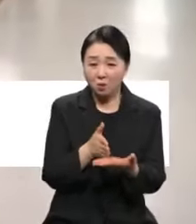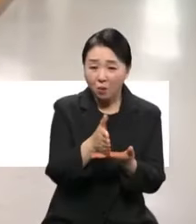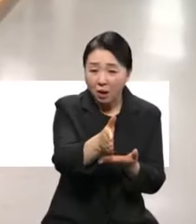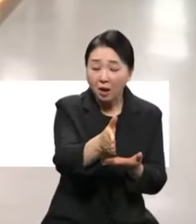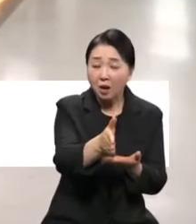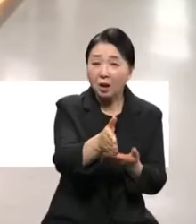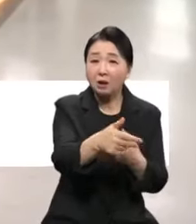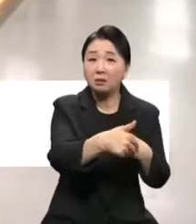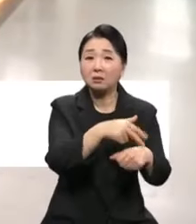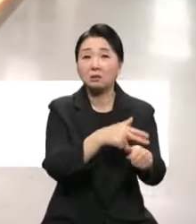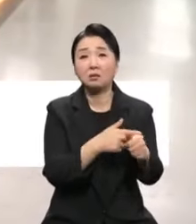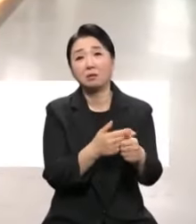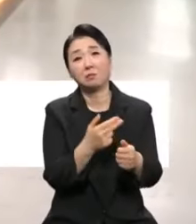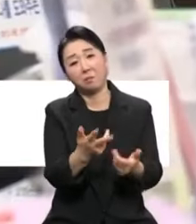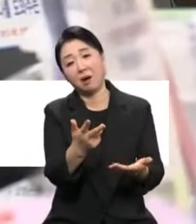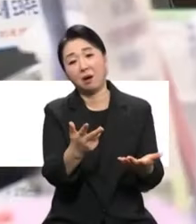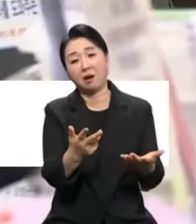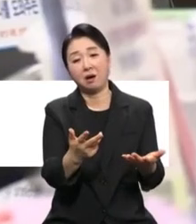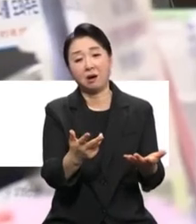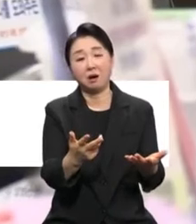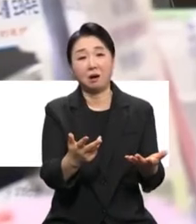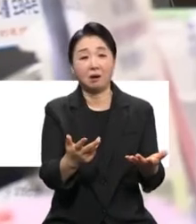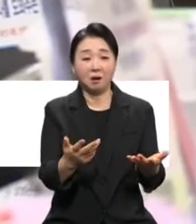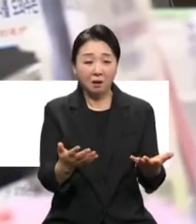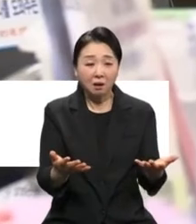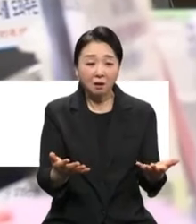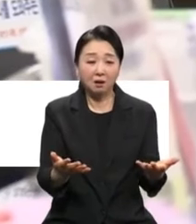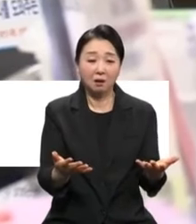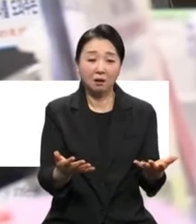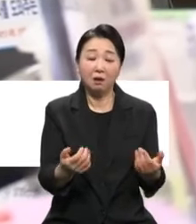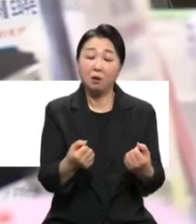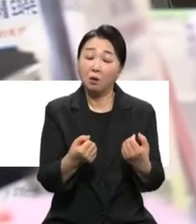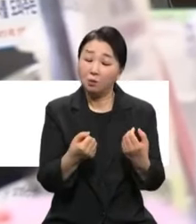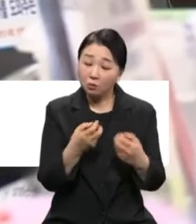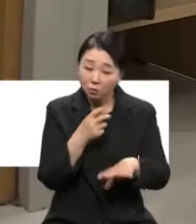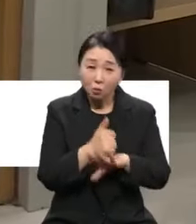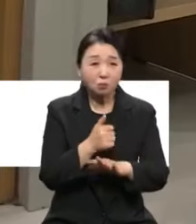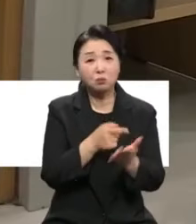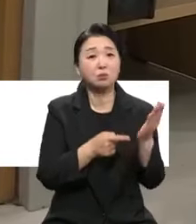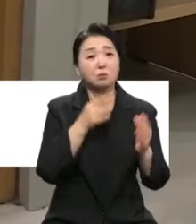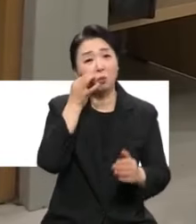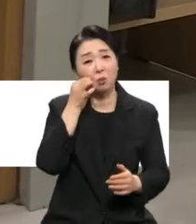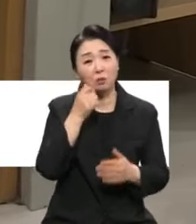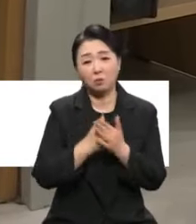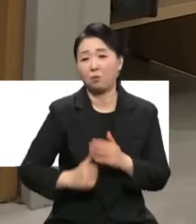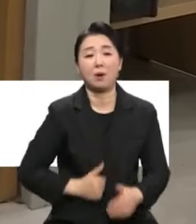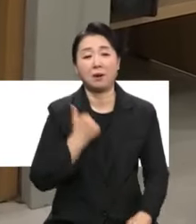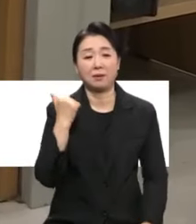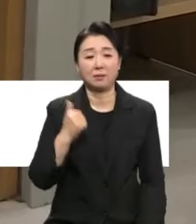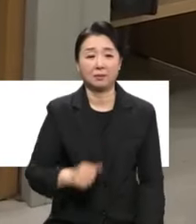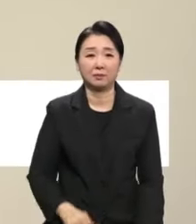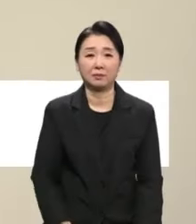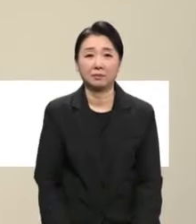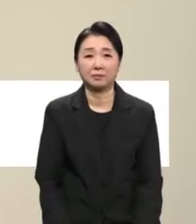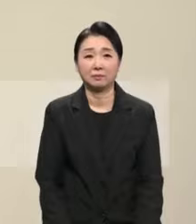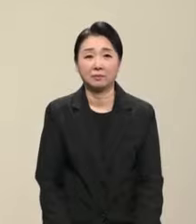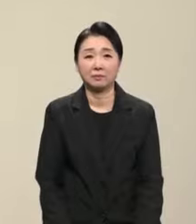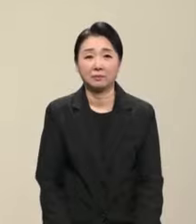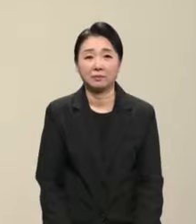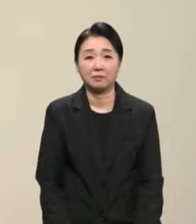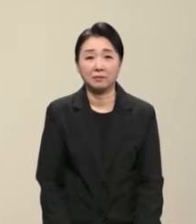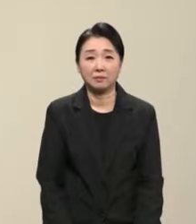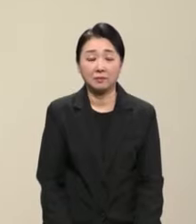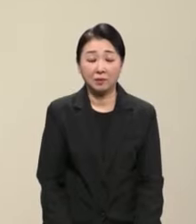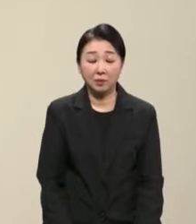이제 선생님이 없다고 그냥 일방적으로 이렇게 해버리니까 좀 화가 나고 그렇죠.